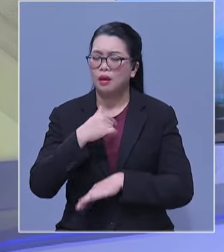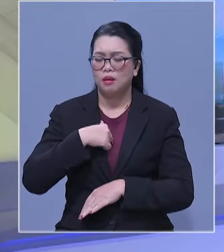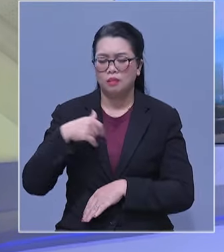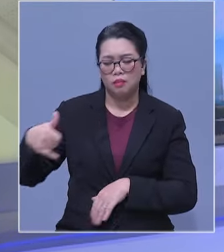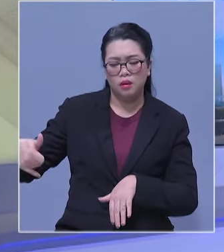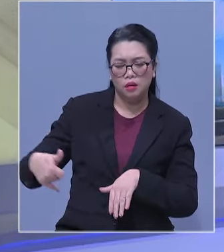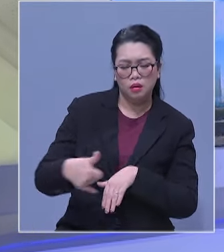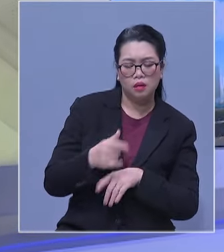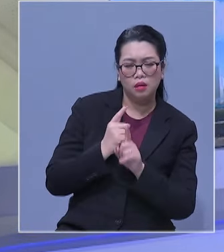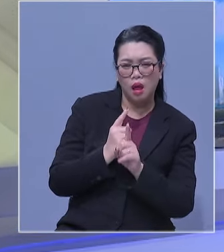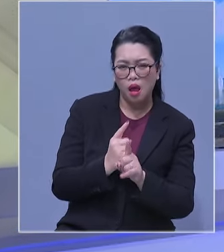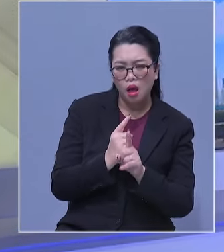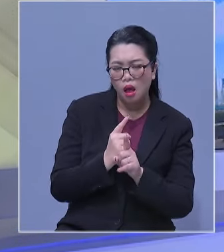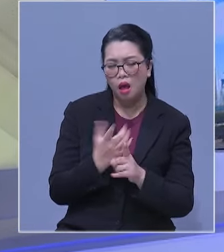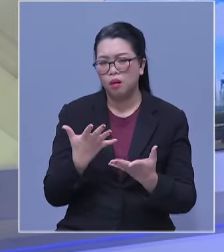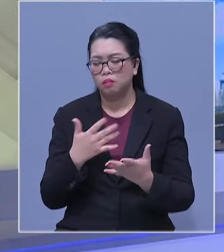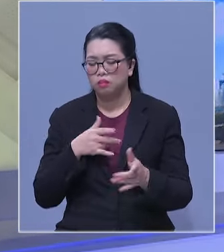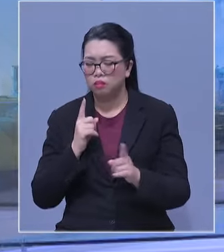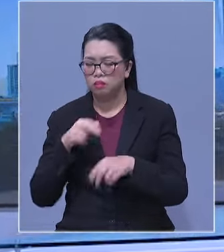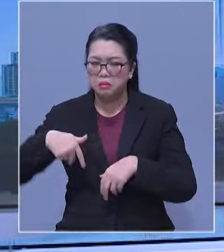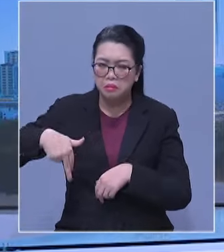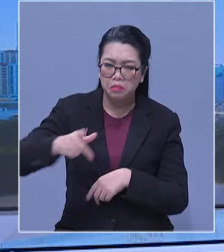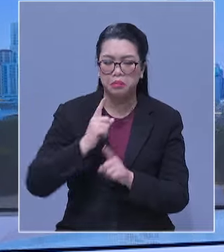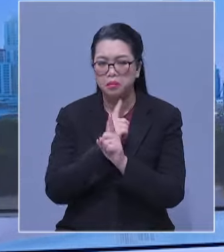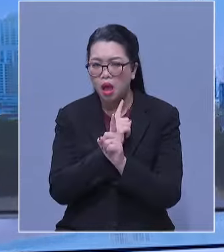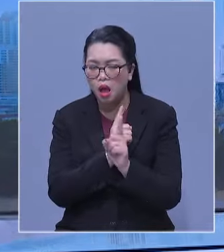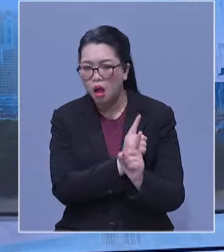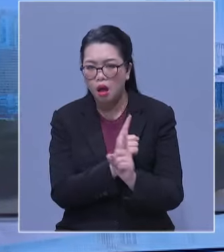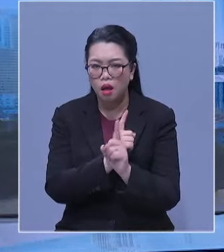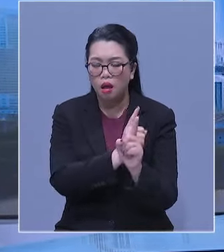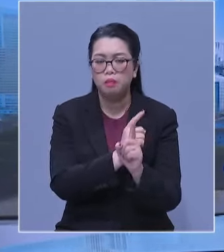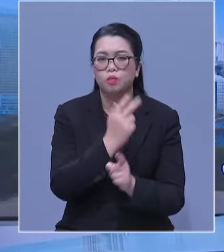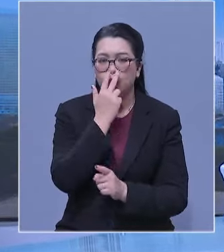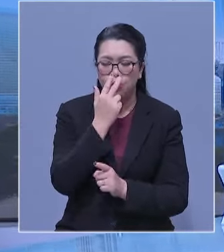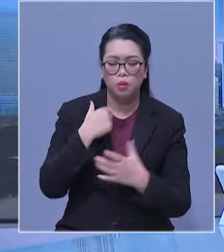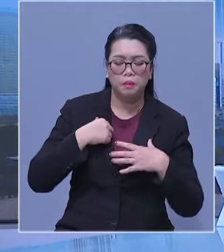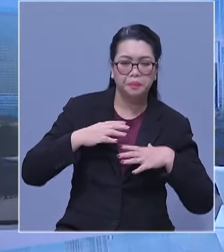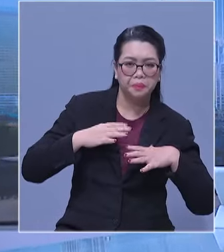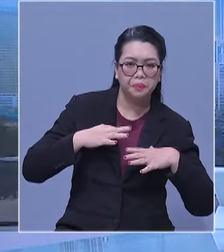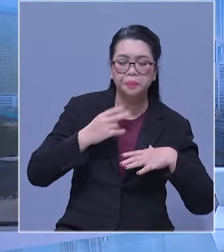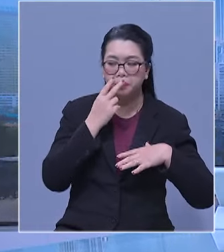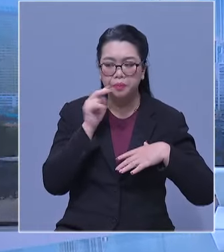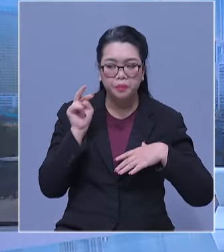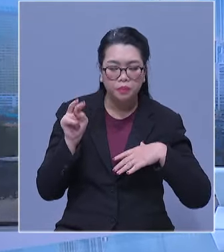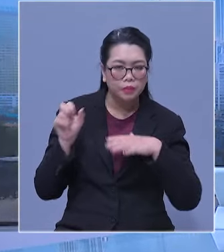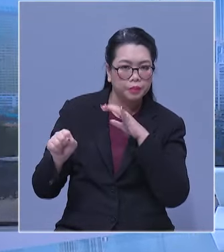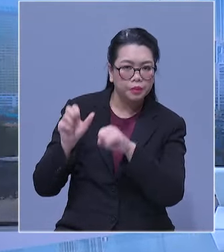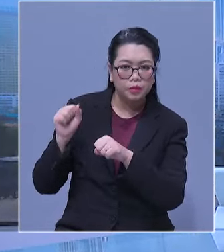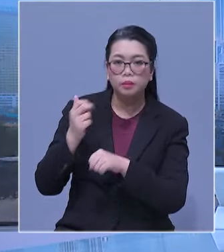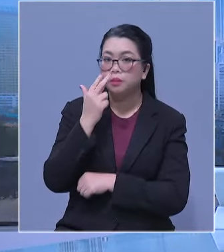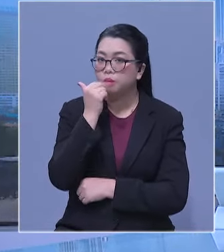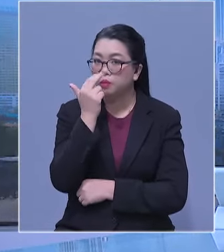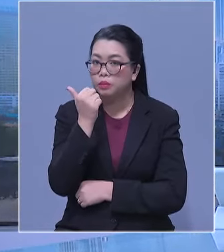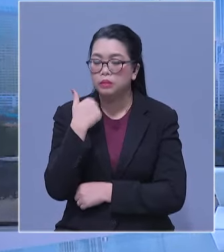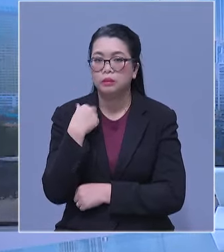มาเดินตามคนสะกดรอยตามเราต้องอย่าไว้ใจนะเพราะว่าอย่าชะล่าใจต้องสังเกตดีๆค่ะคุณผู้ชมเพราะว่าล่